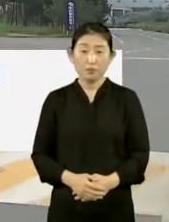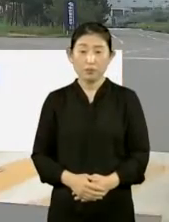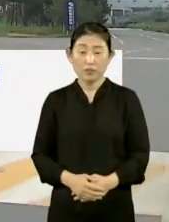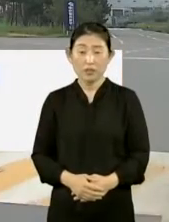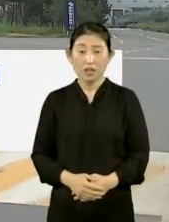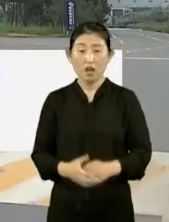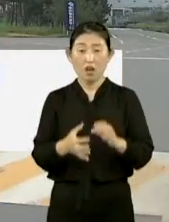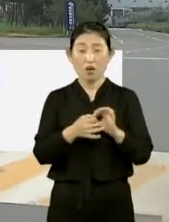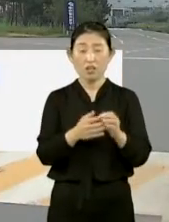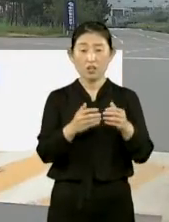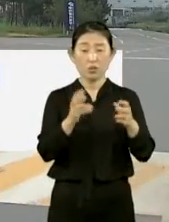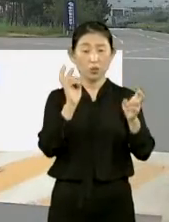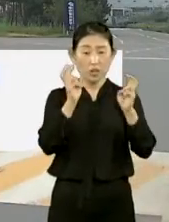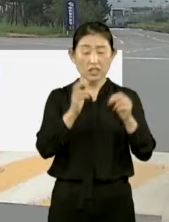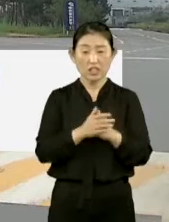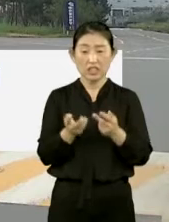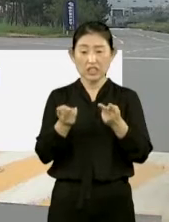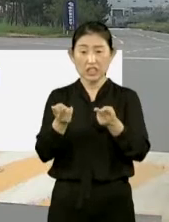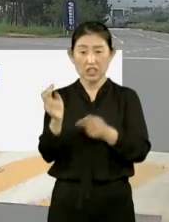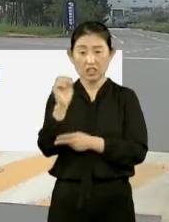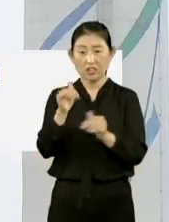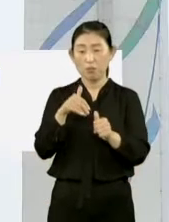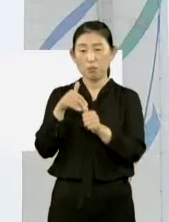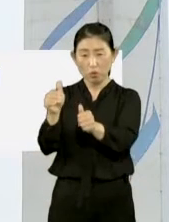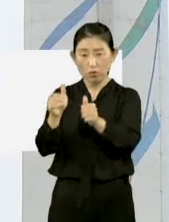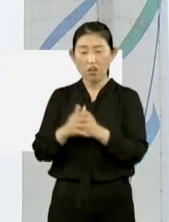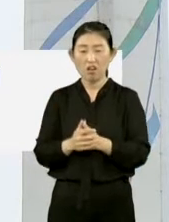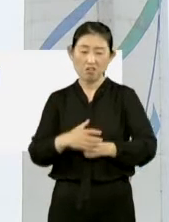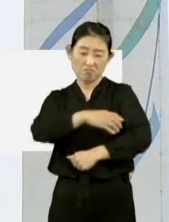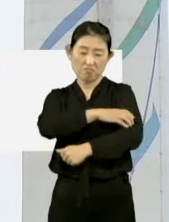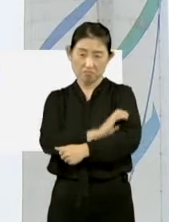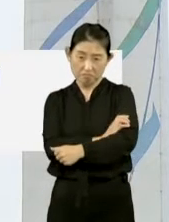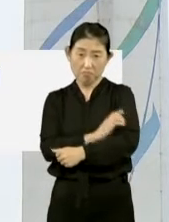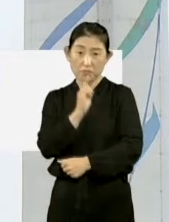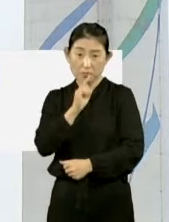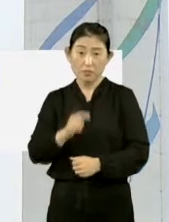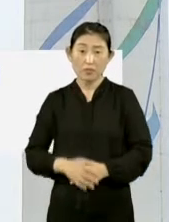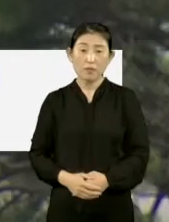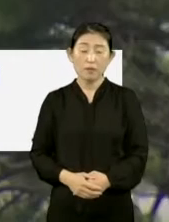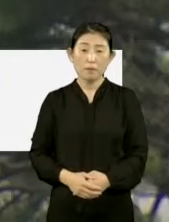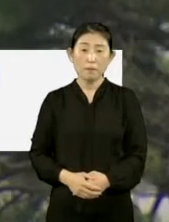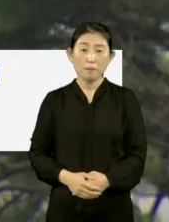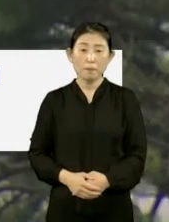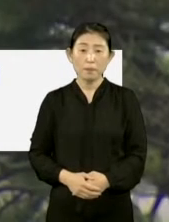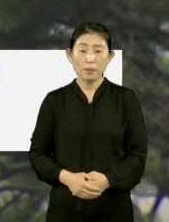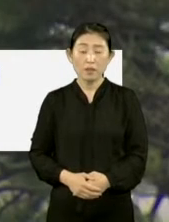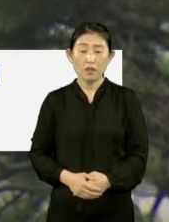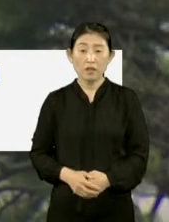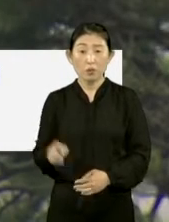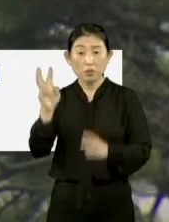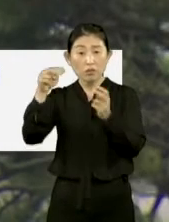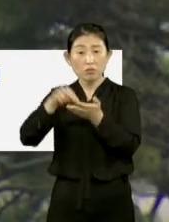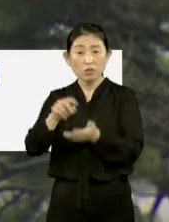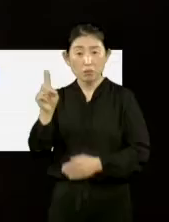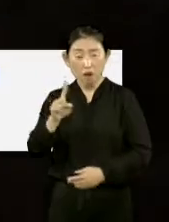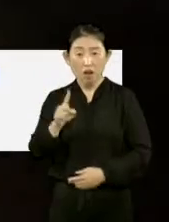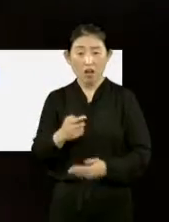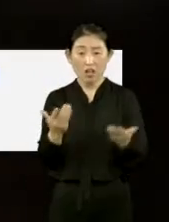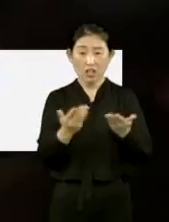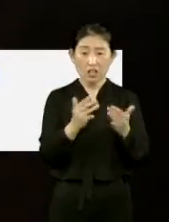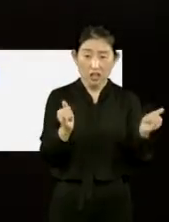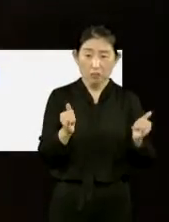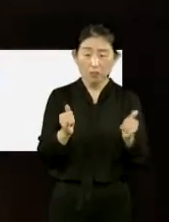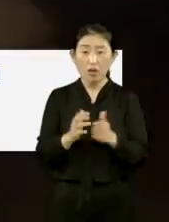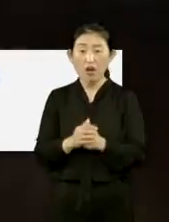또 협력사 직원을 지게차운전 에 투입한 것은 도급 범위를 넘은 것이라고 지적했습니다 서부발전 측은 작업 인원과